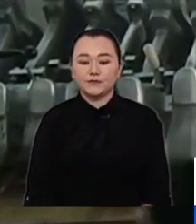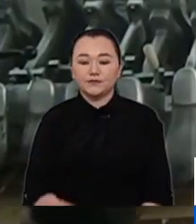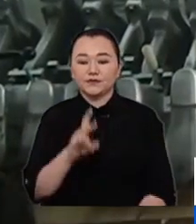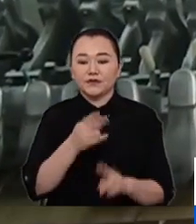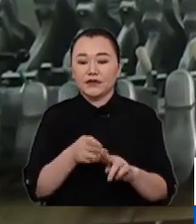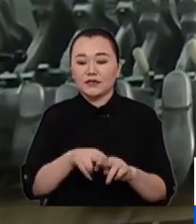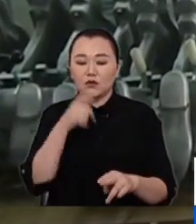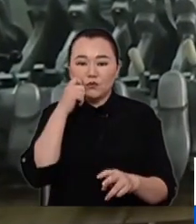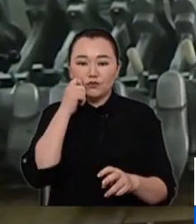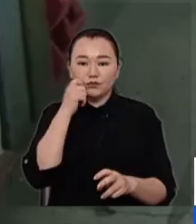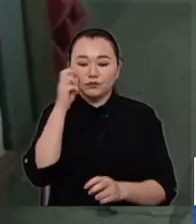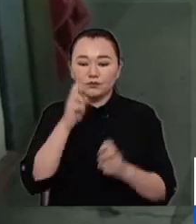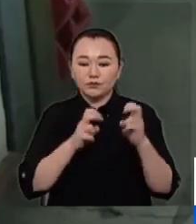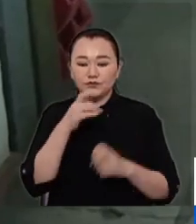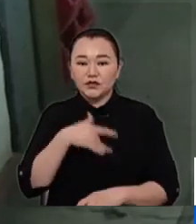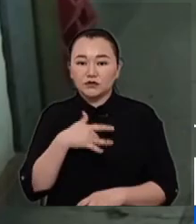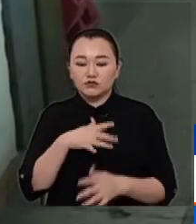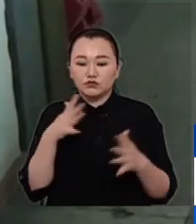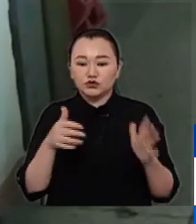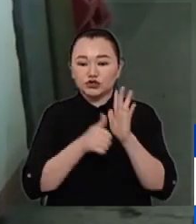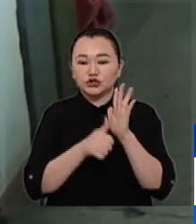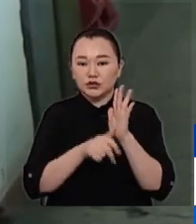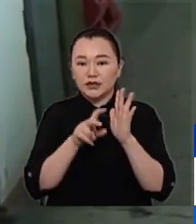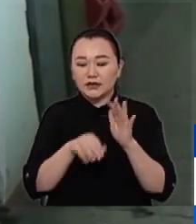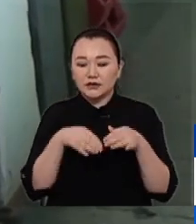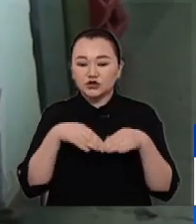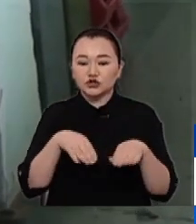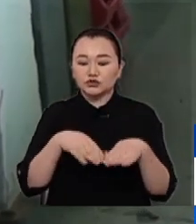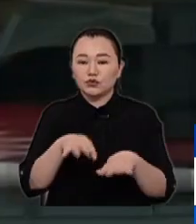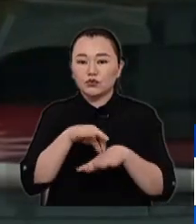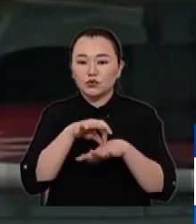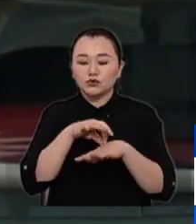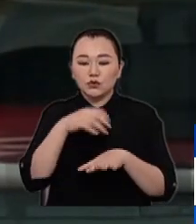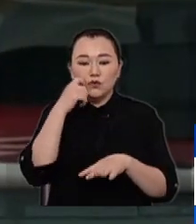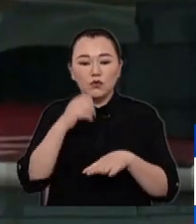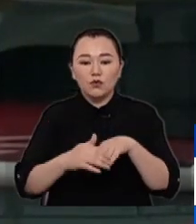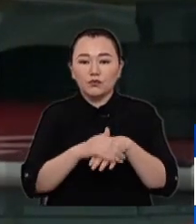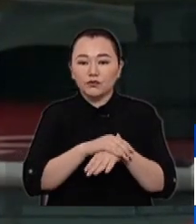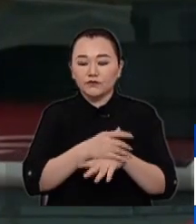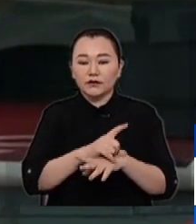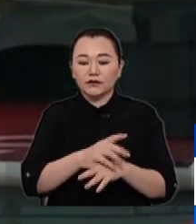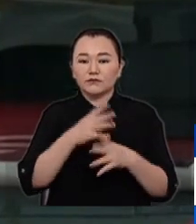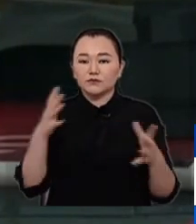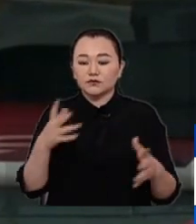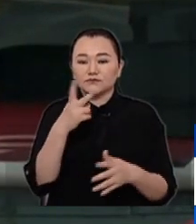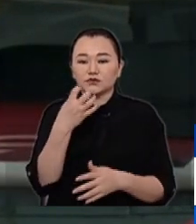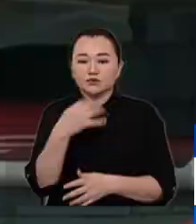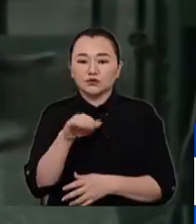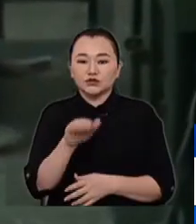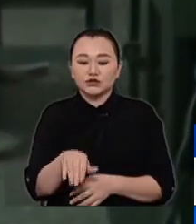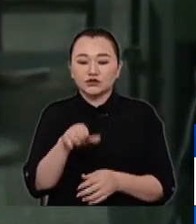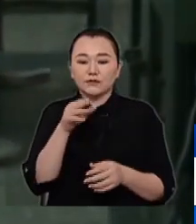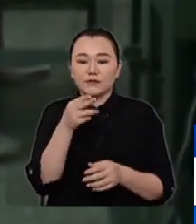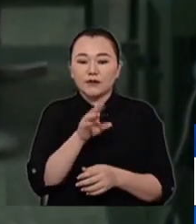На этой обувной фабрике в Таразе вот уже больше 60 лет шьют кожаную обувь. В год здесь производят свыше 240 тысяч пар ботинок